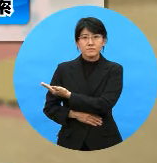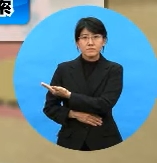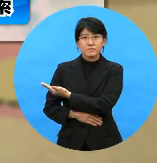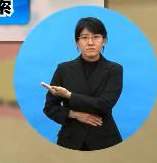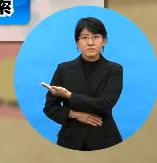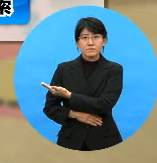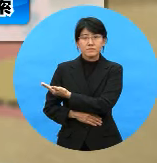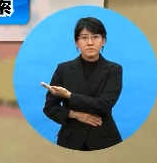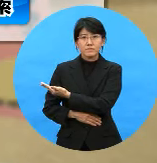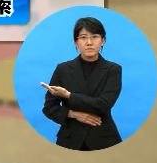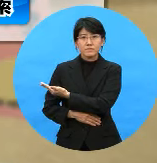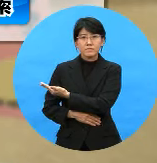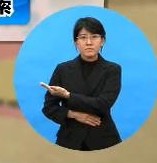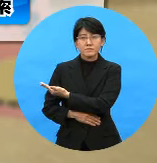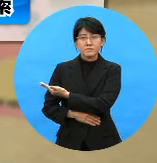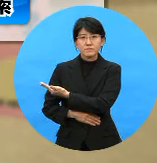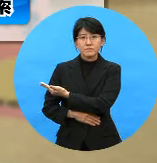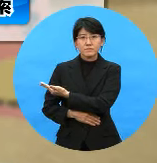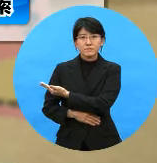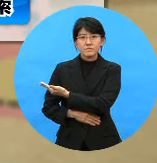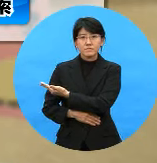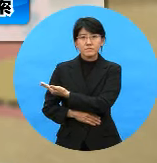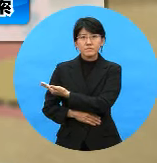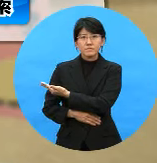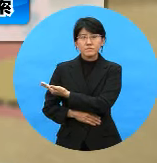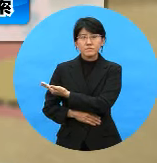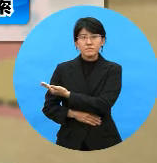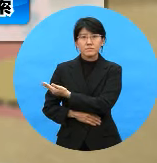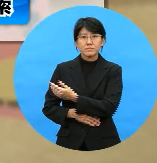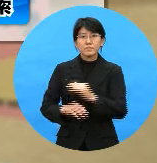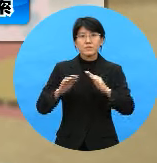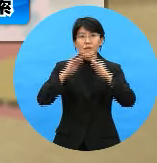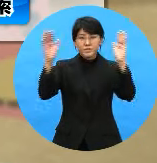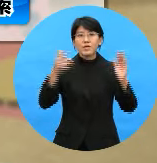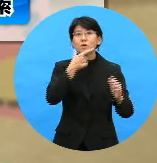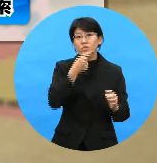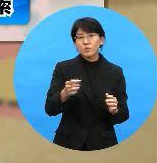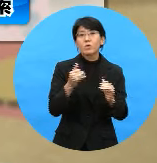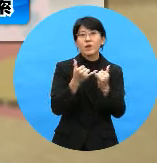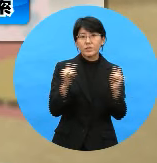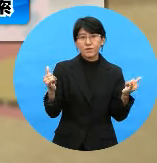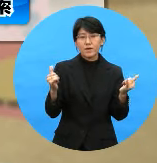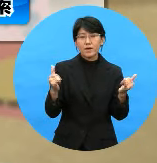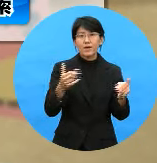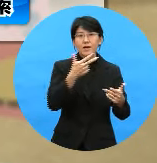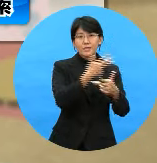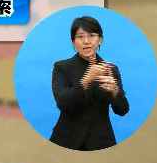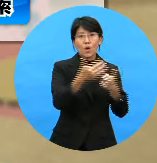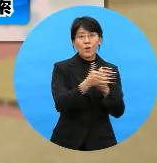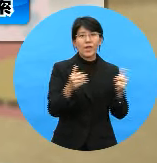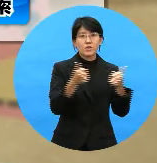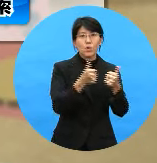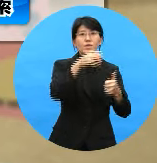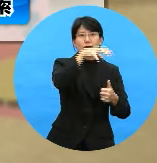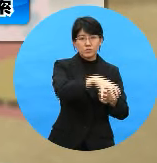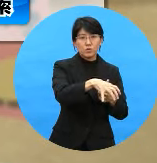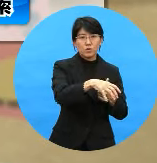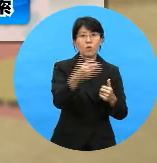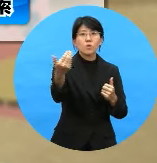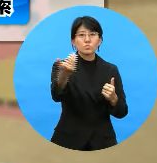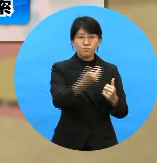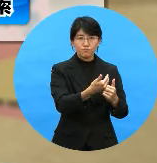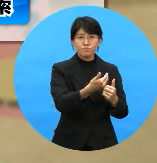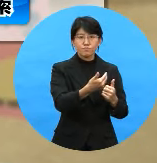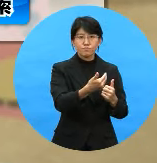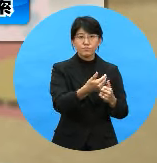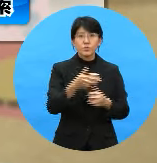の PTA などの集まりで行っています。開催をご希望の方は北保健相談所までお問い合わせい